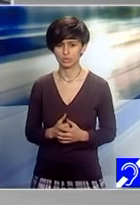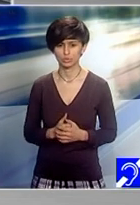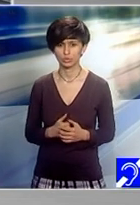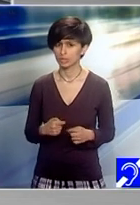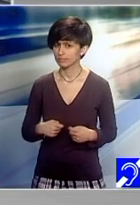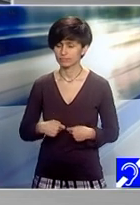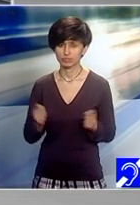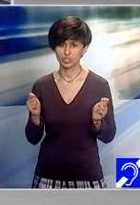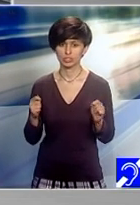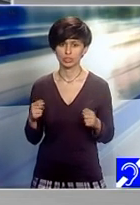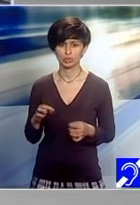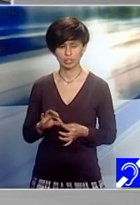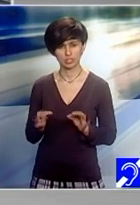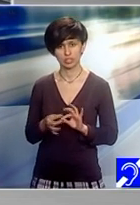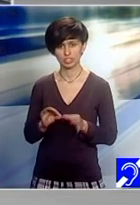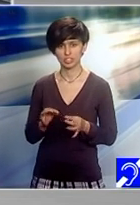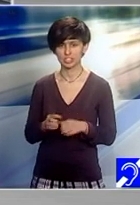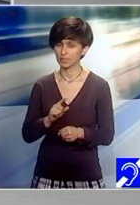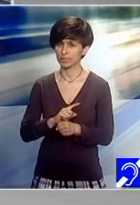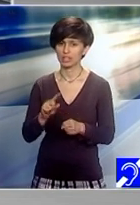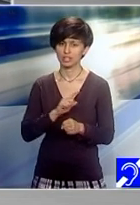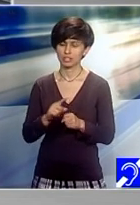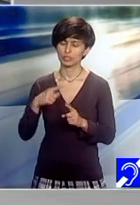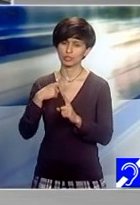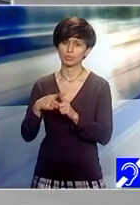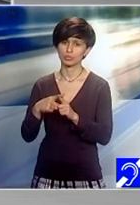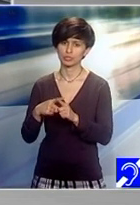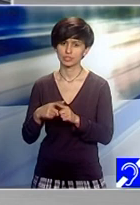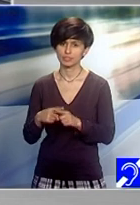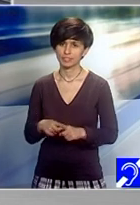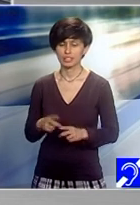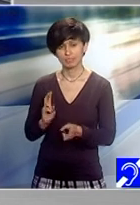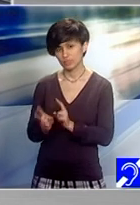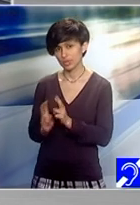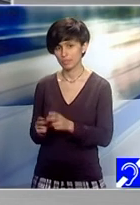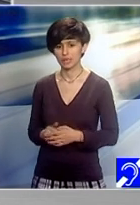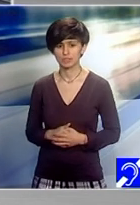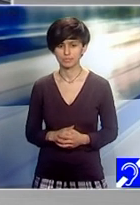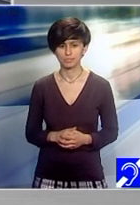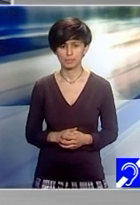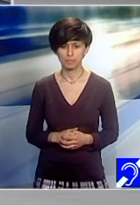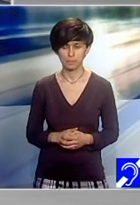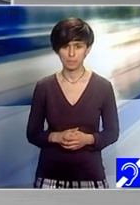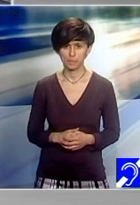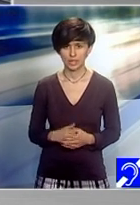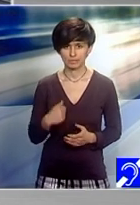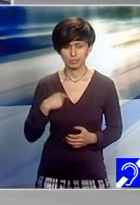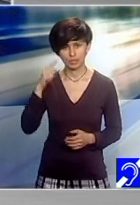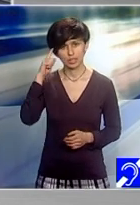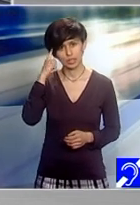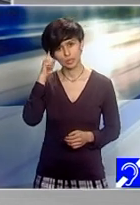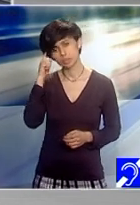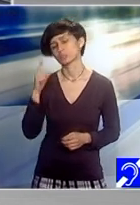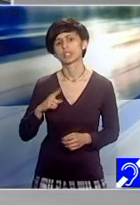tot ce înseamnă o chestie în plus față de ce facem în mod normal. Știu că există